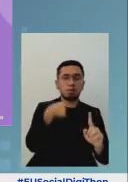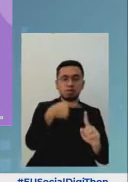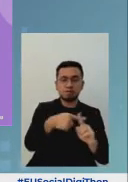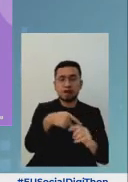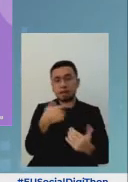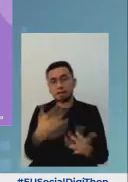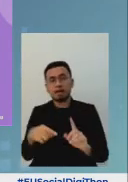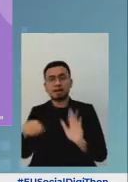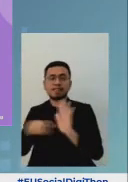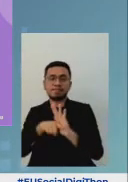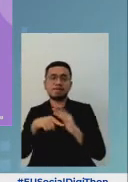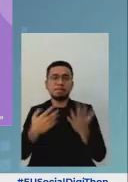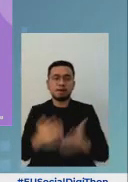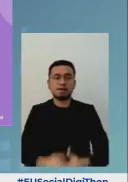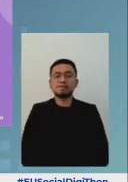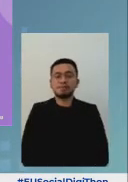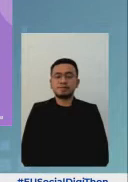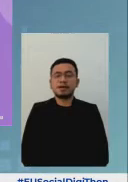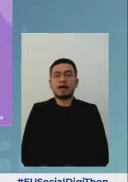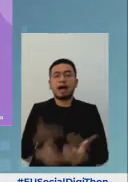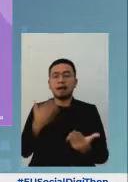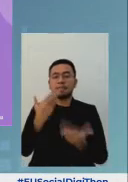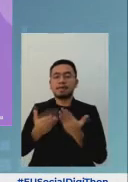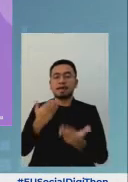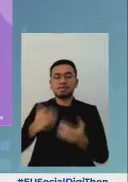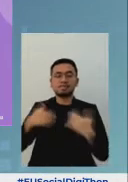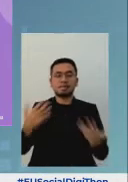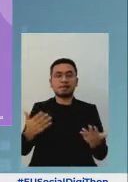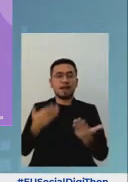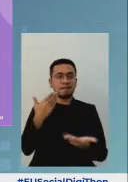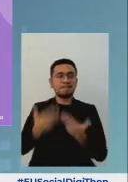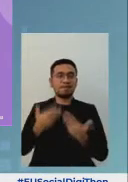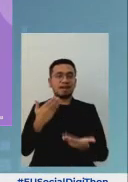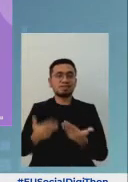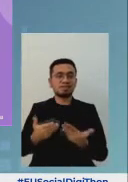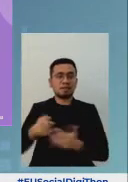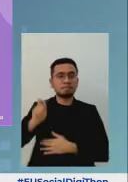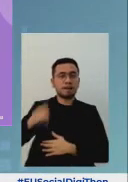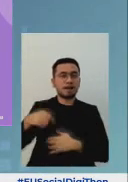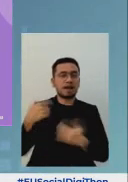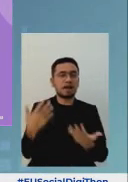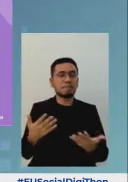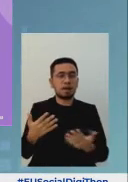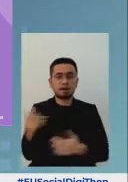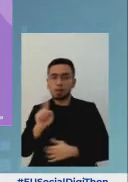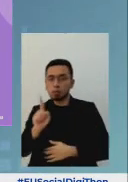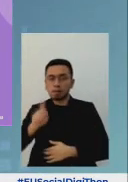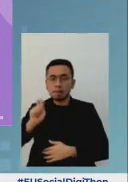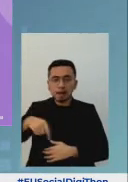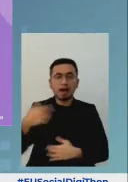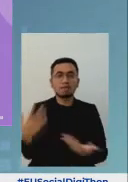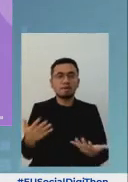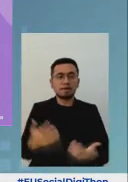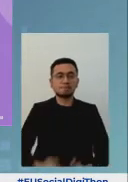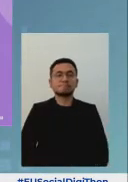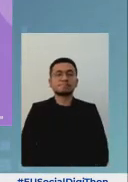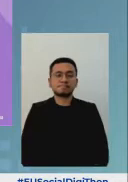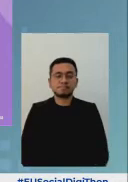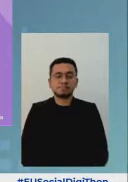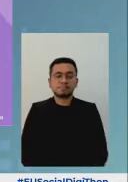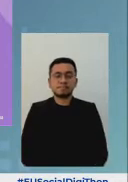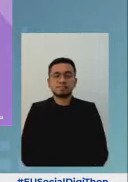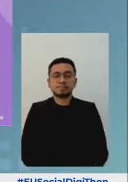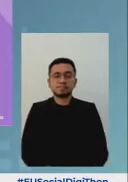aplikasi, ya, perjelas aplikasi apa yang boleh dan yang tidak boleh digunakan oleh anak. Kemudian batasi durasinya